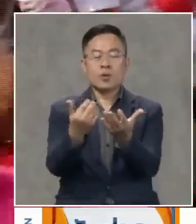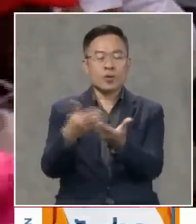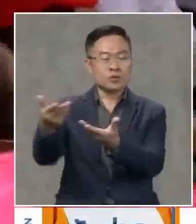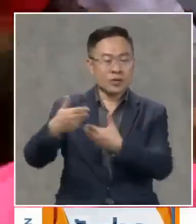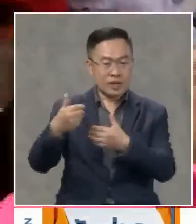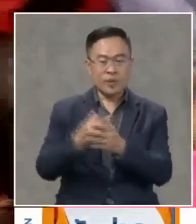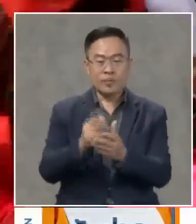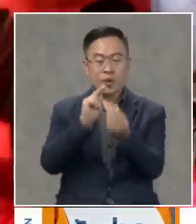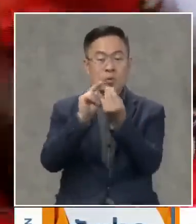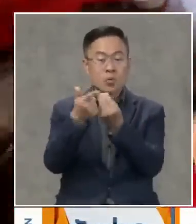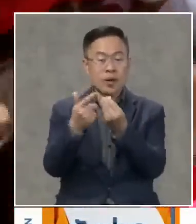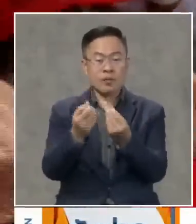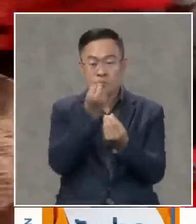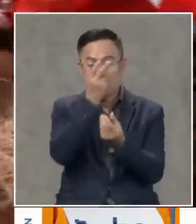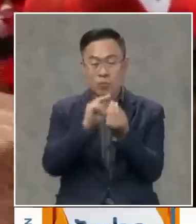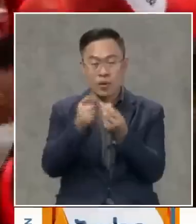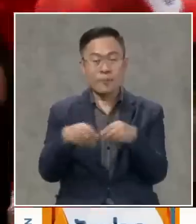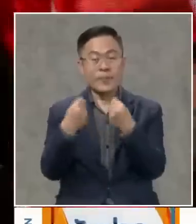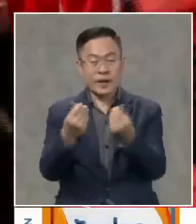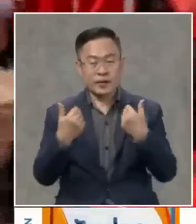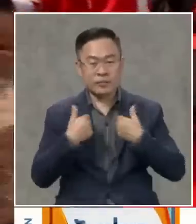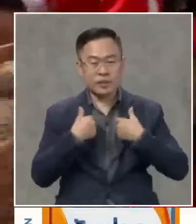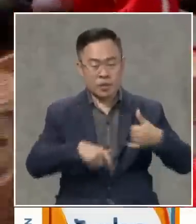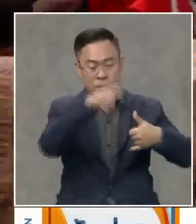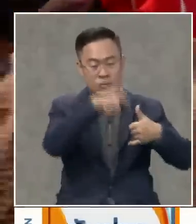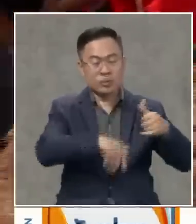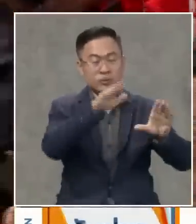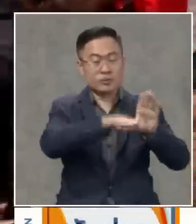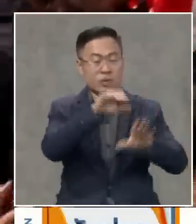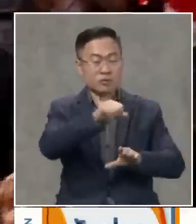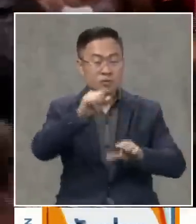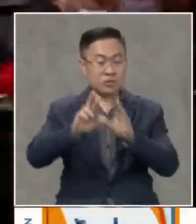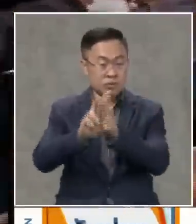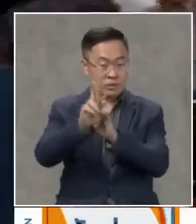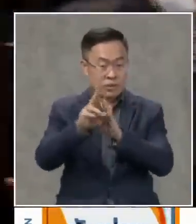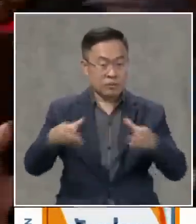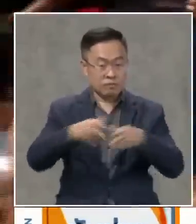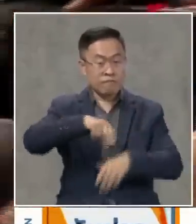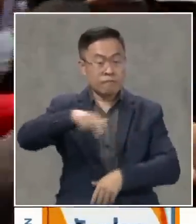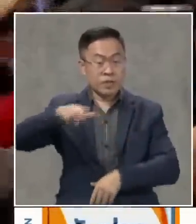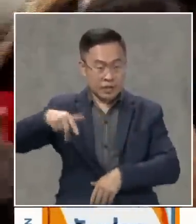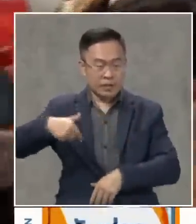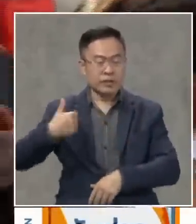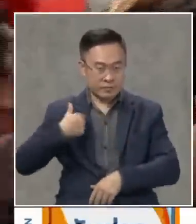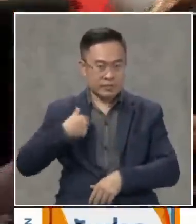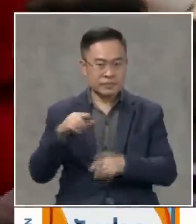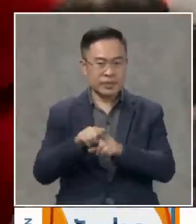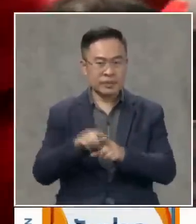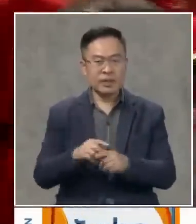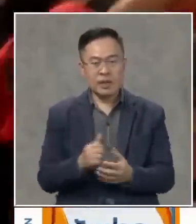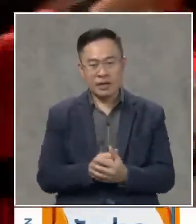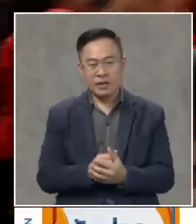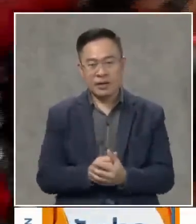มีเหล่าบรรดาส.ส.ว่าที่ผู้สมัครส.ส.เชียงรายของเพื่อไทยนะคะไปรอต้อนรับด้วยนักข่าวเราบอกว่าทันทีที่ไปถึงนะคะ